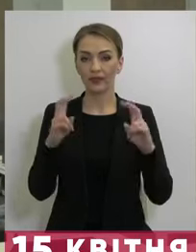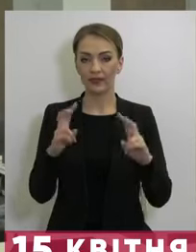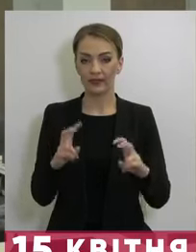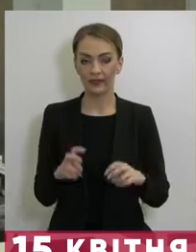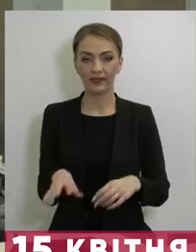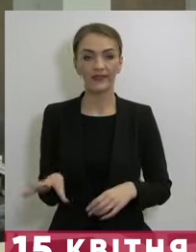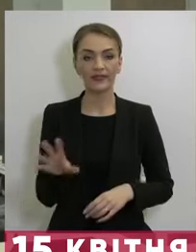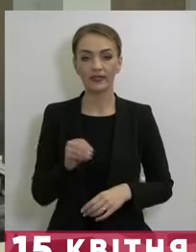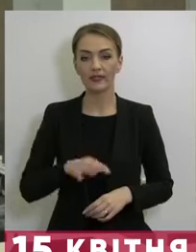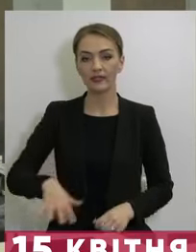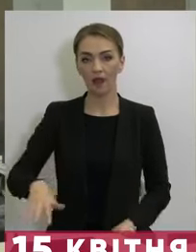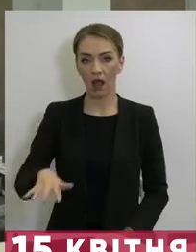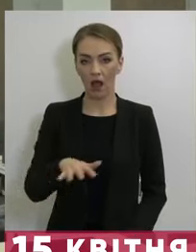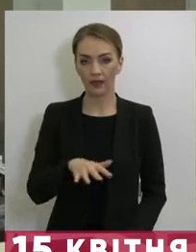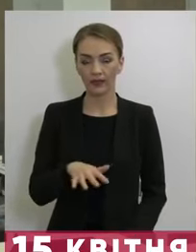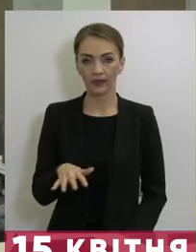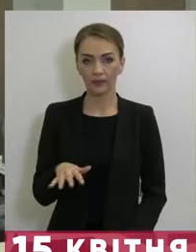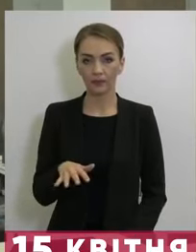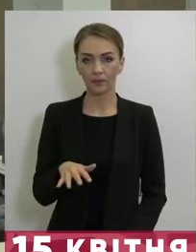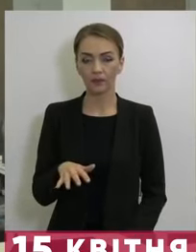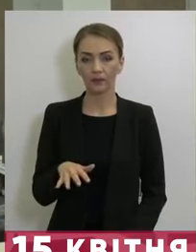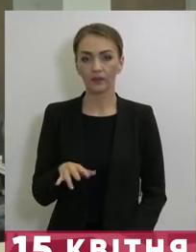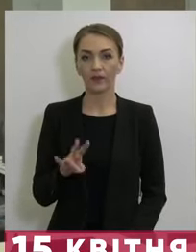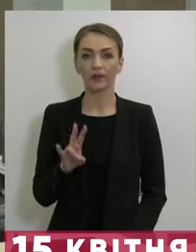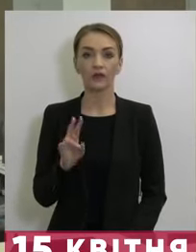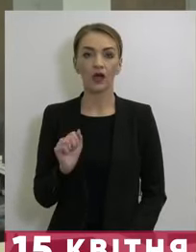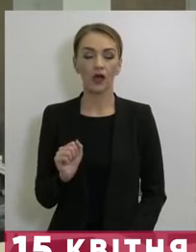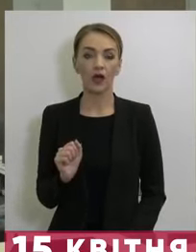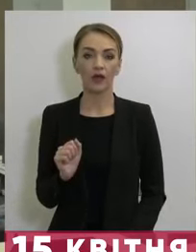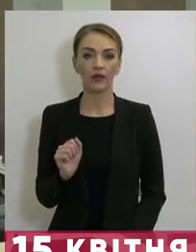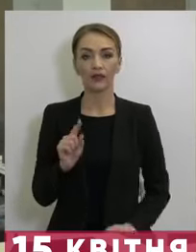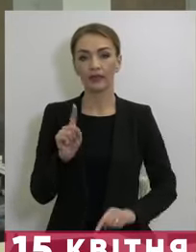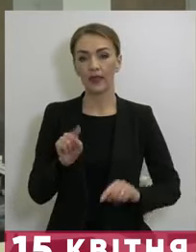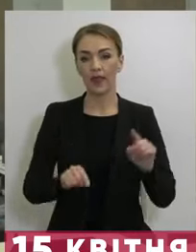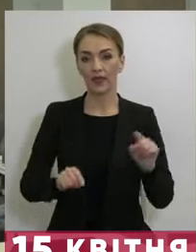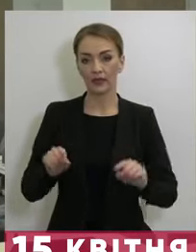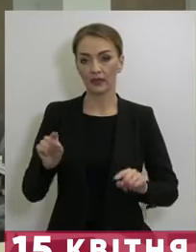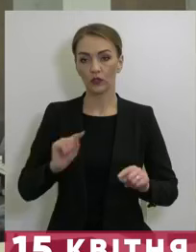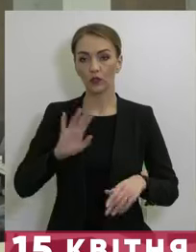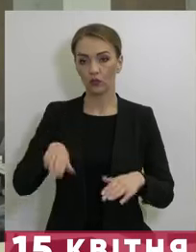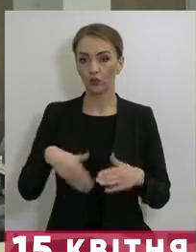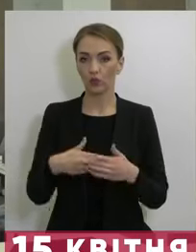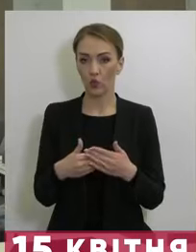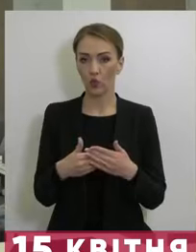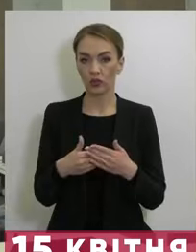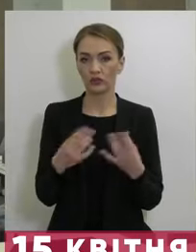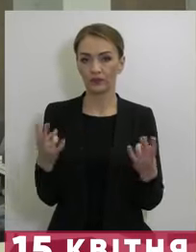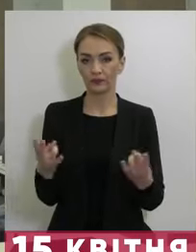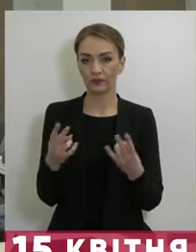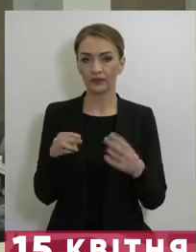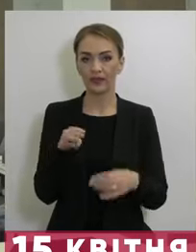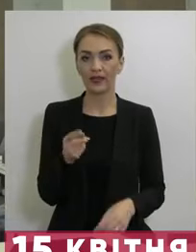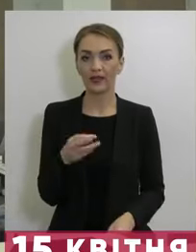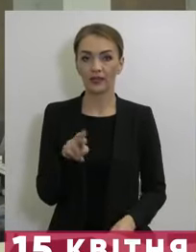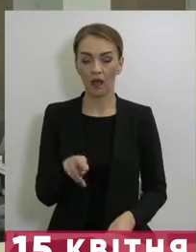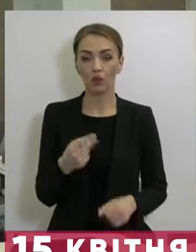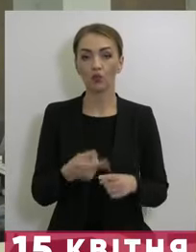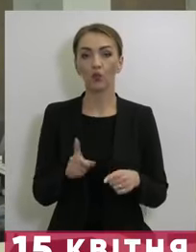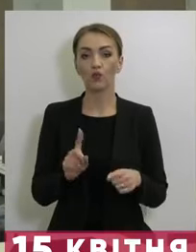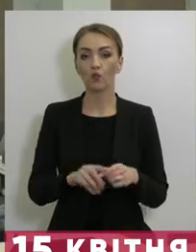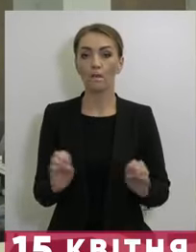дослідити всі ділянки. На деяких досі спостерігається тління, тому